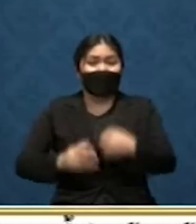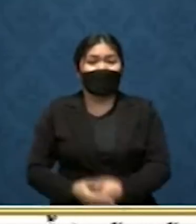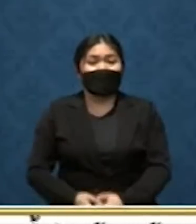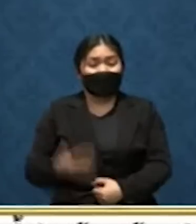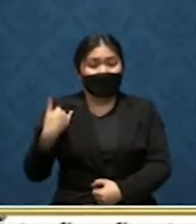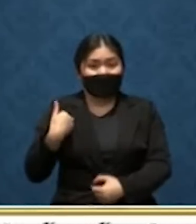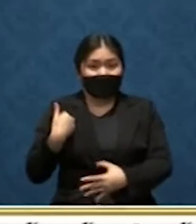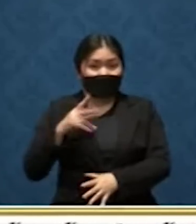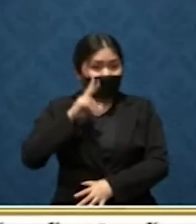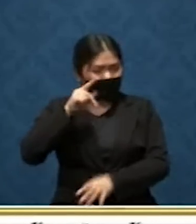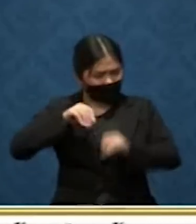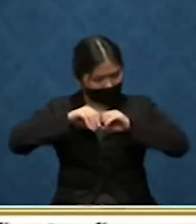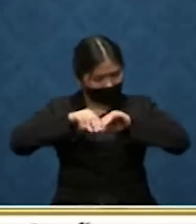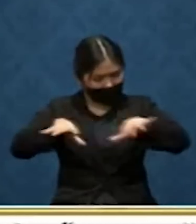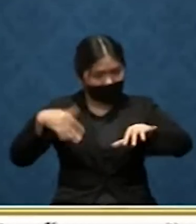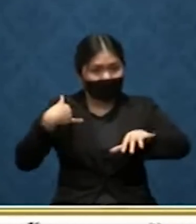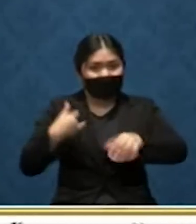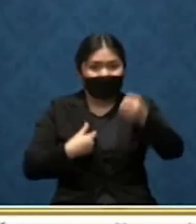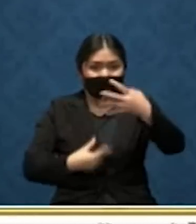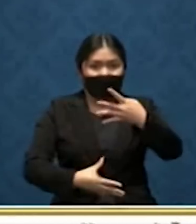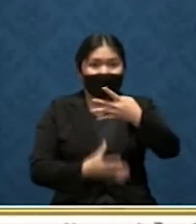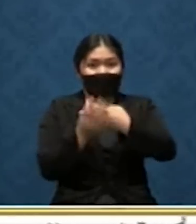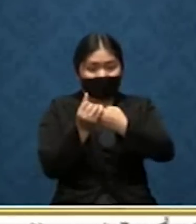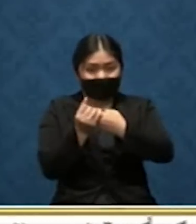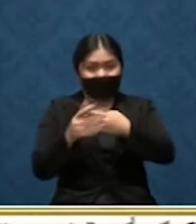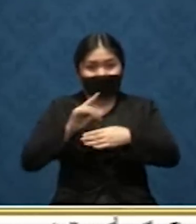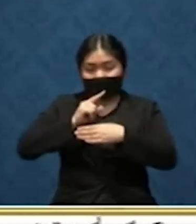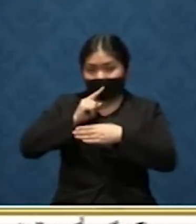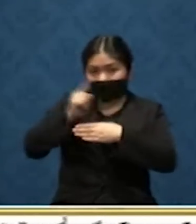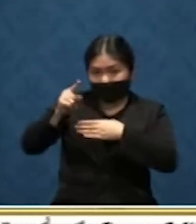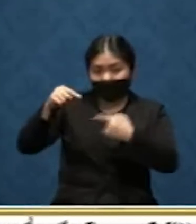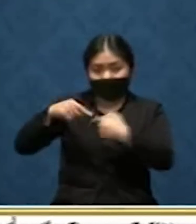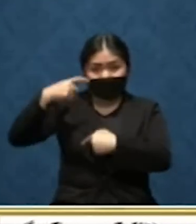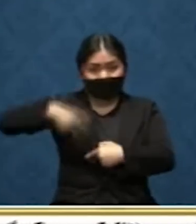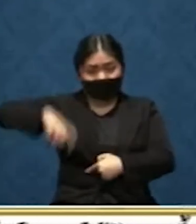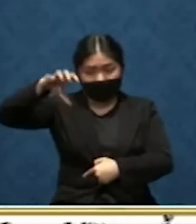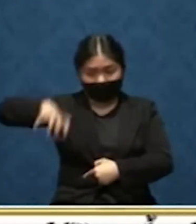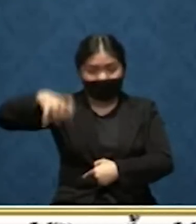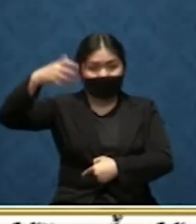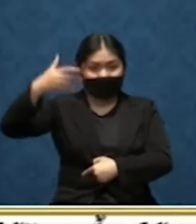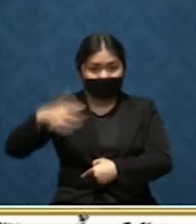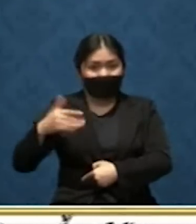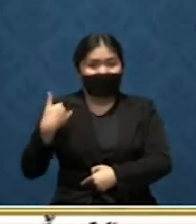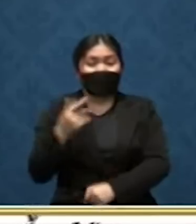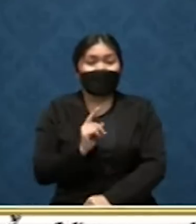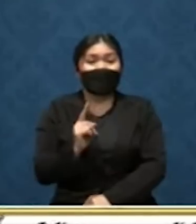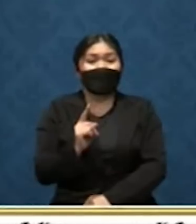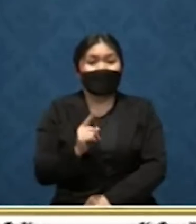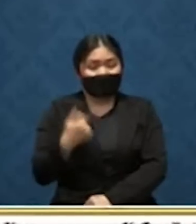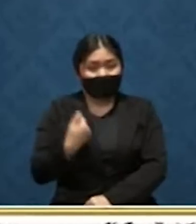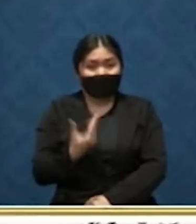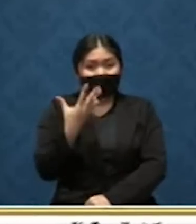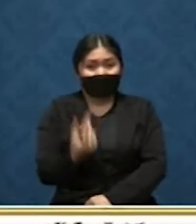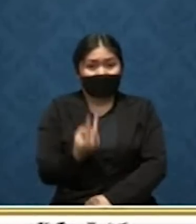ซึ่งตามข่าวลาสุนะครับทั้ง 4 คนถูกฟ้องต่อสารเรบรอยครับนอกจากนี้ยังมี 2